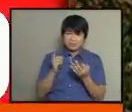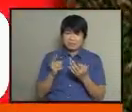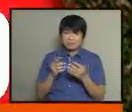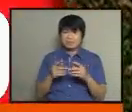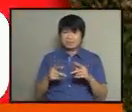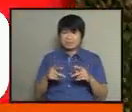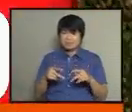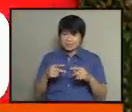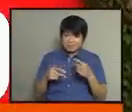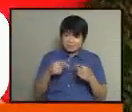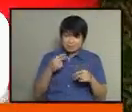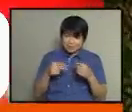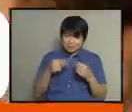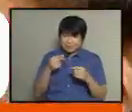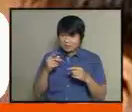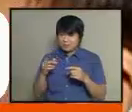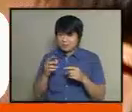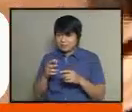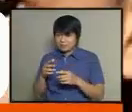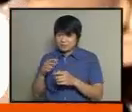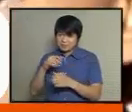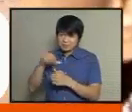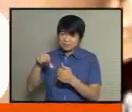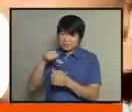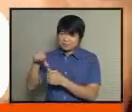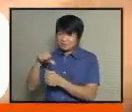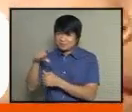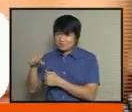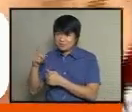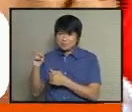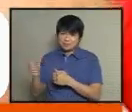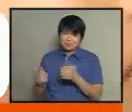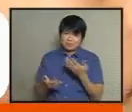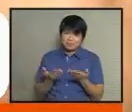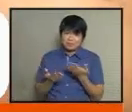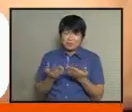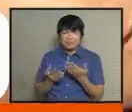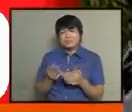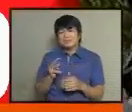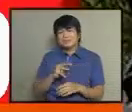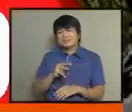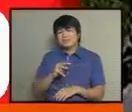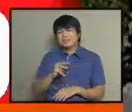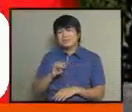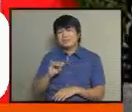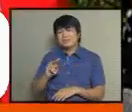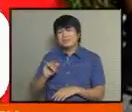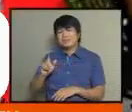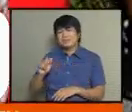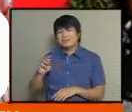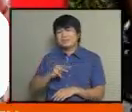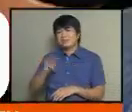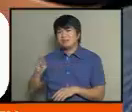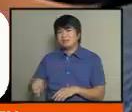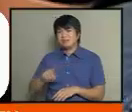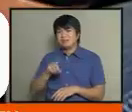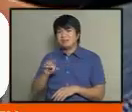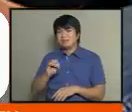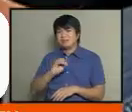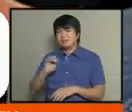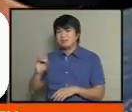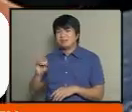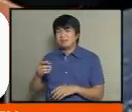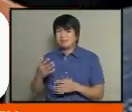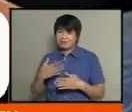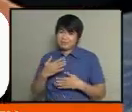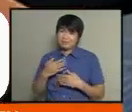po. Saka nagagalak. Baka sa ano po kami, sa Manila Zoo po. Para yung mga batang saya. Kahit simple lang.